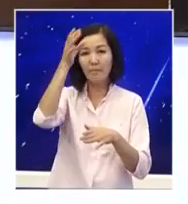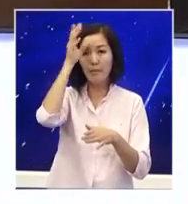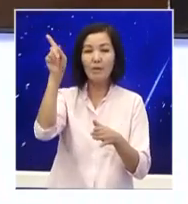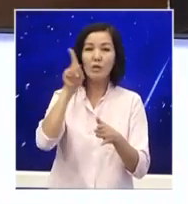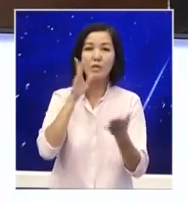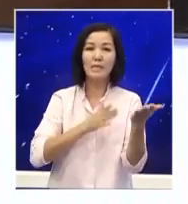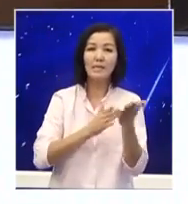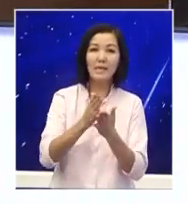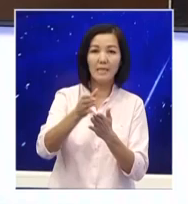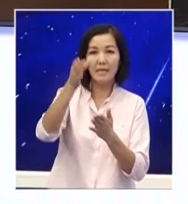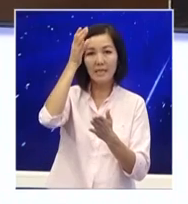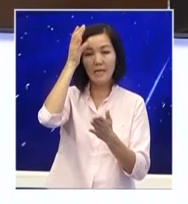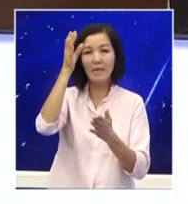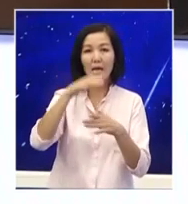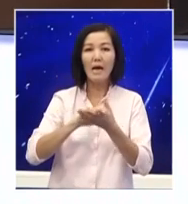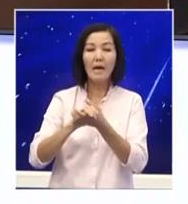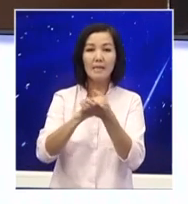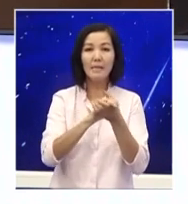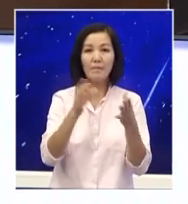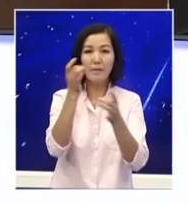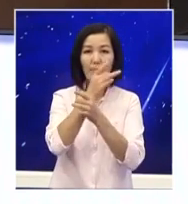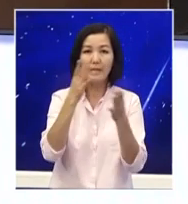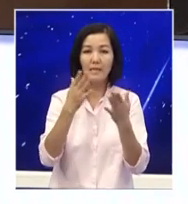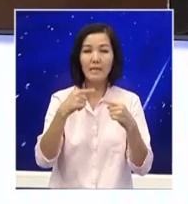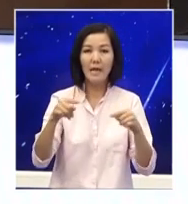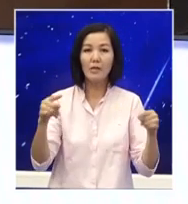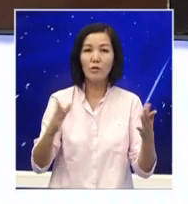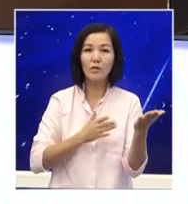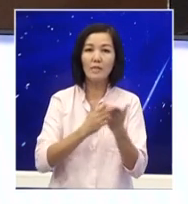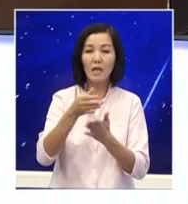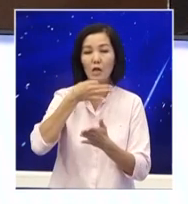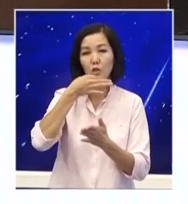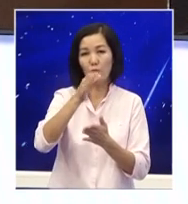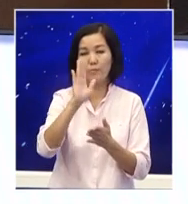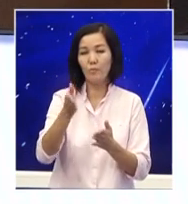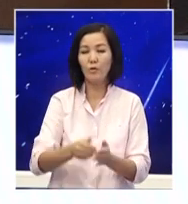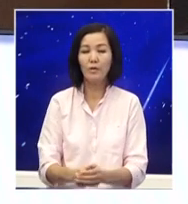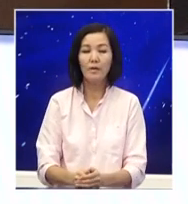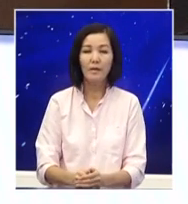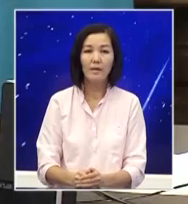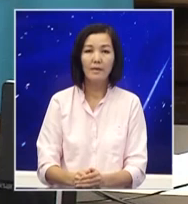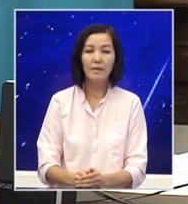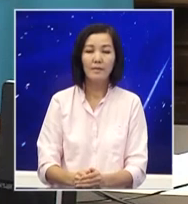жастар саясаты, тіл, ассамблея және мәдениет сынды тағы бірнеше салаға жауапты болады.